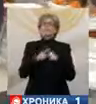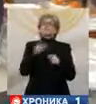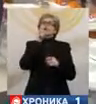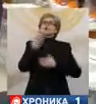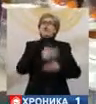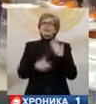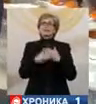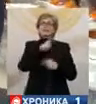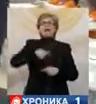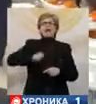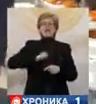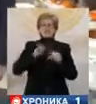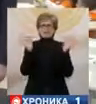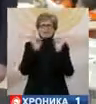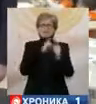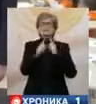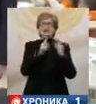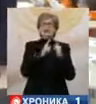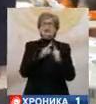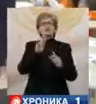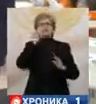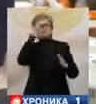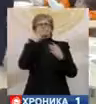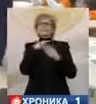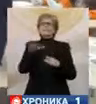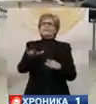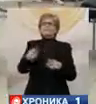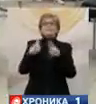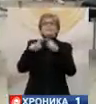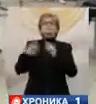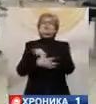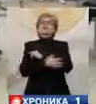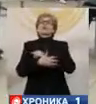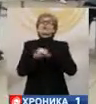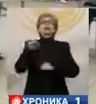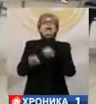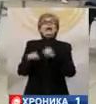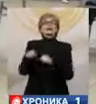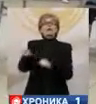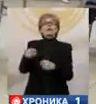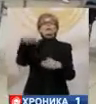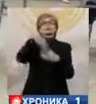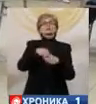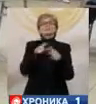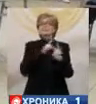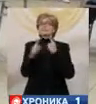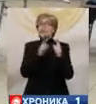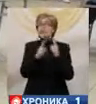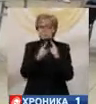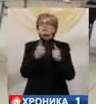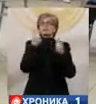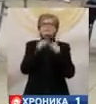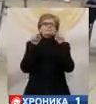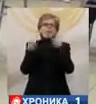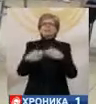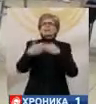roditelji. Agencija za bezbednost saobraćaja prepoznaje decu kao posebno ugroženu kategoriju učesnika u saobraćaju i iz tog razloga